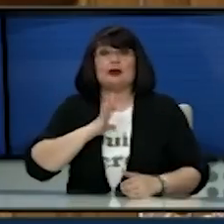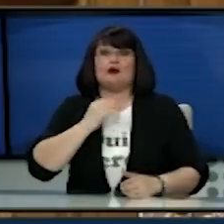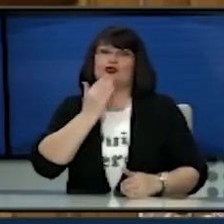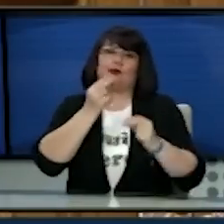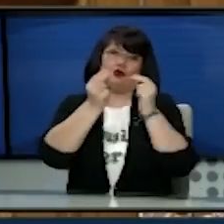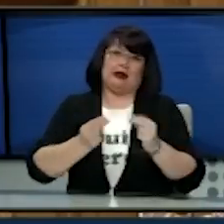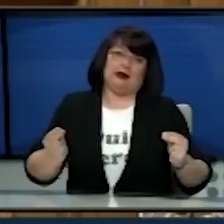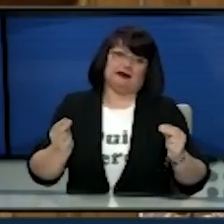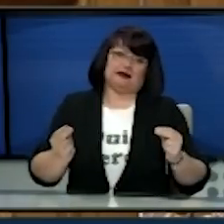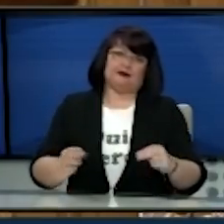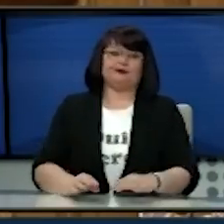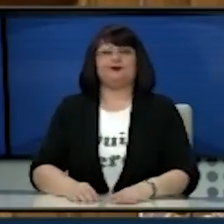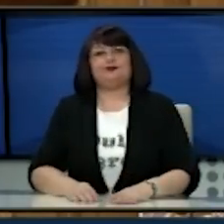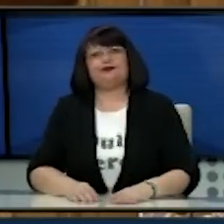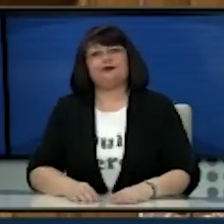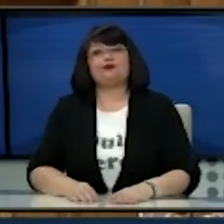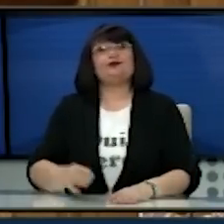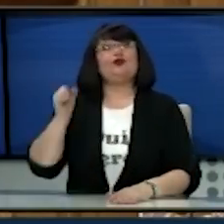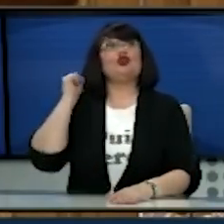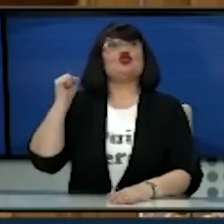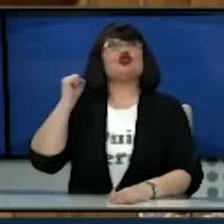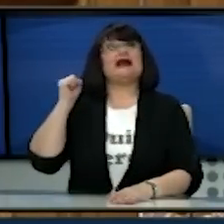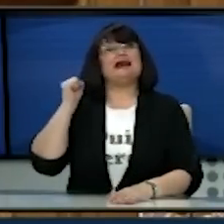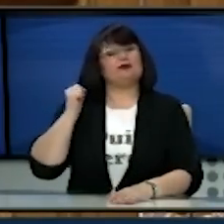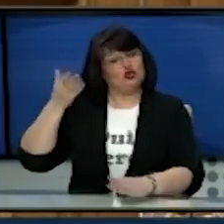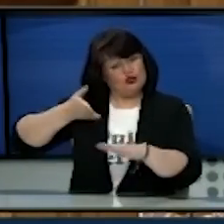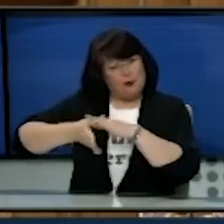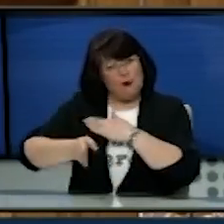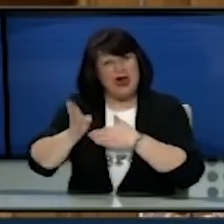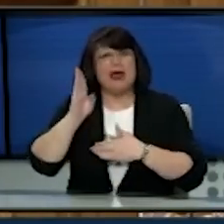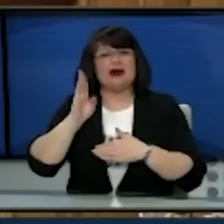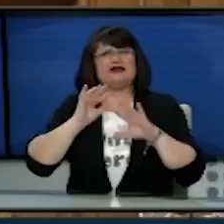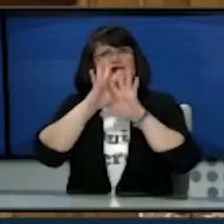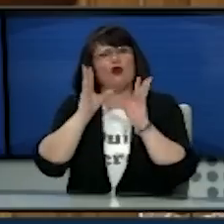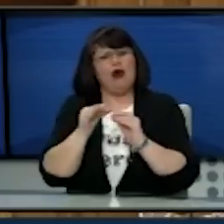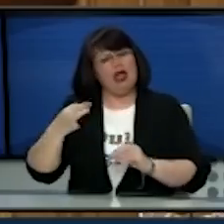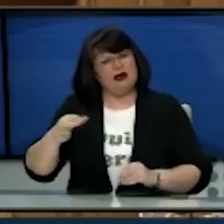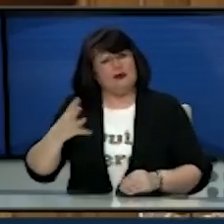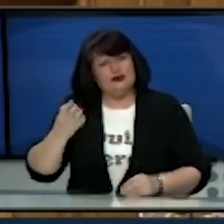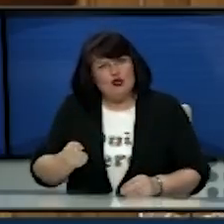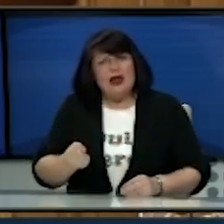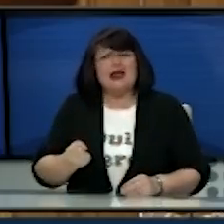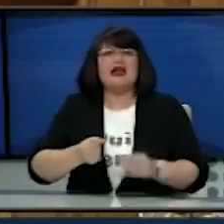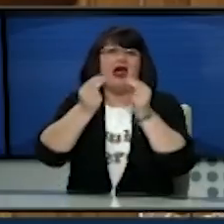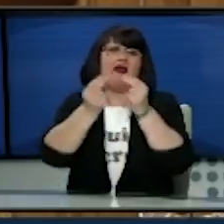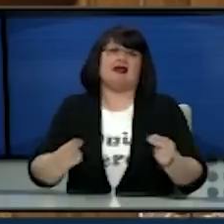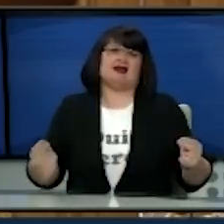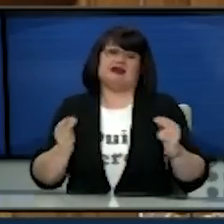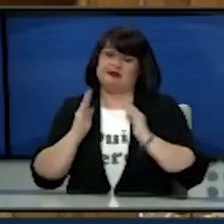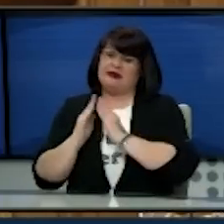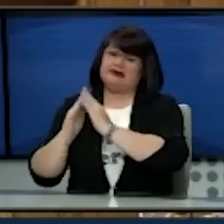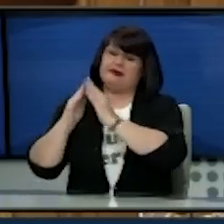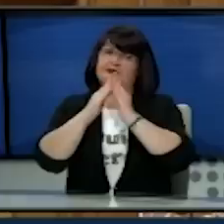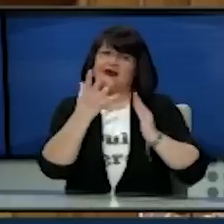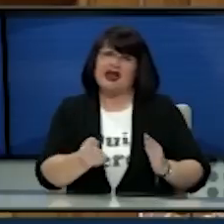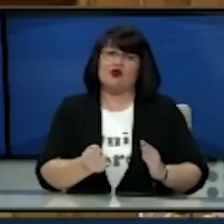ζήτημα που ακόμα και ο σοσιαλισμός που γνωρίσαμε με όλες τις αδυναμίες του το έλυνε ήδη